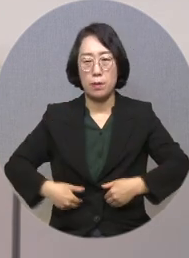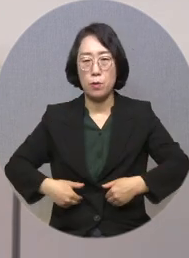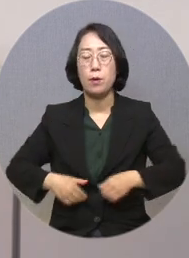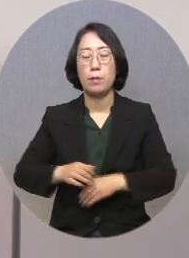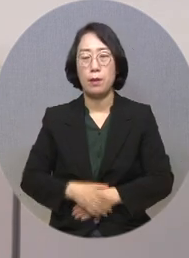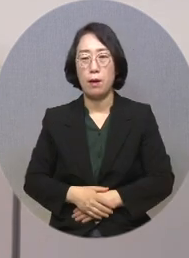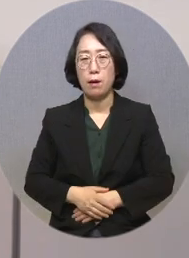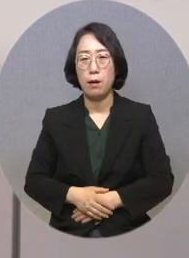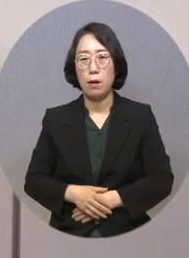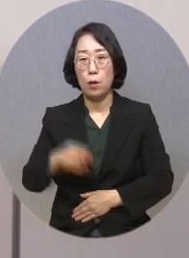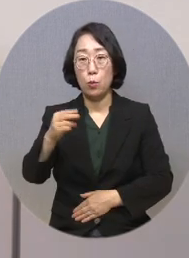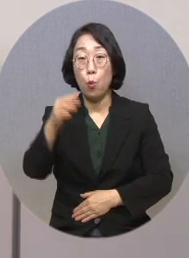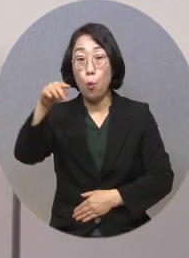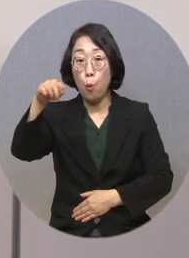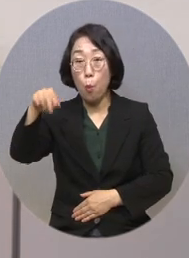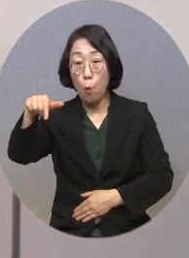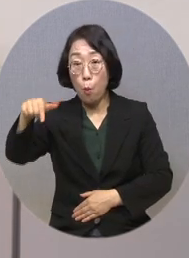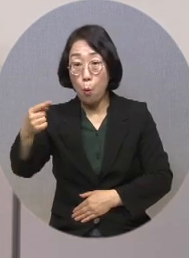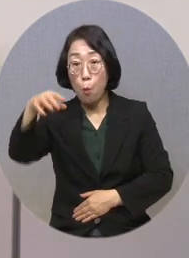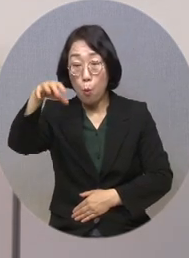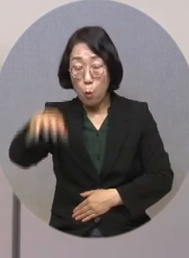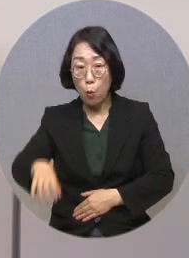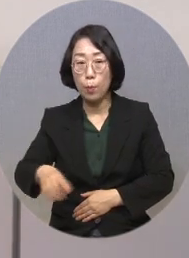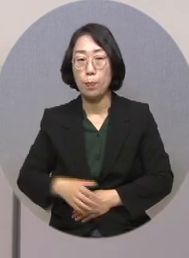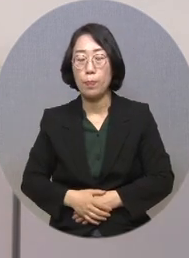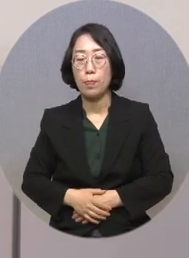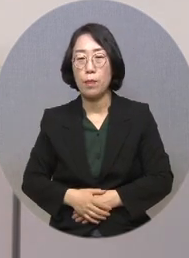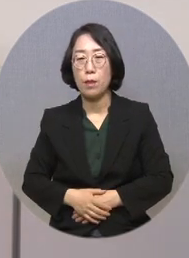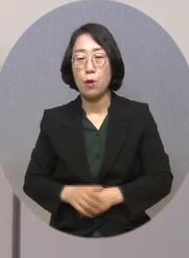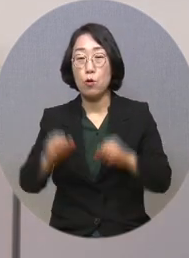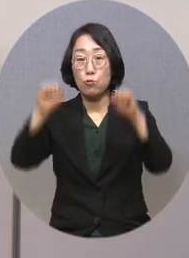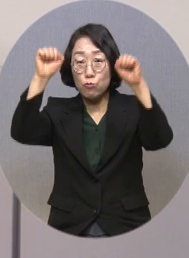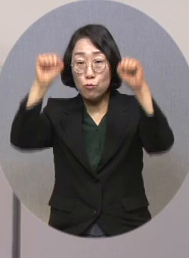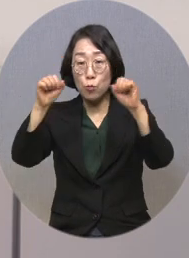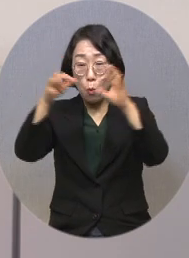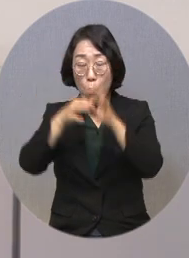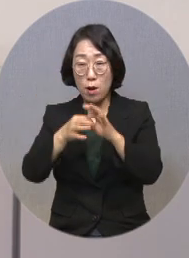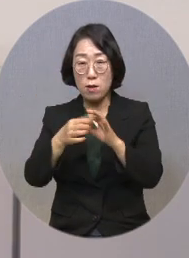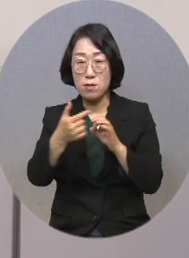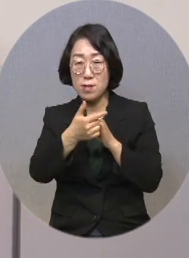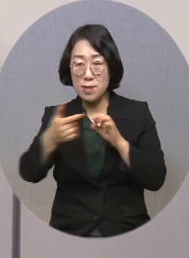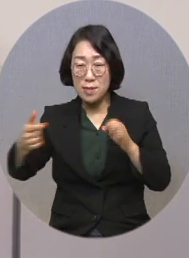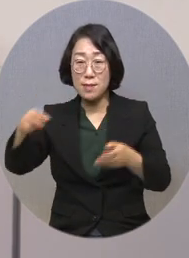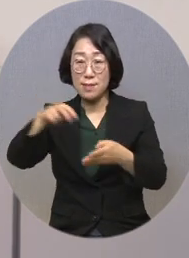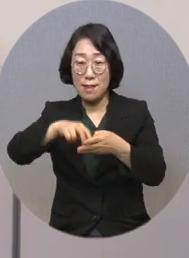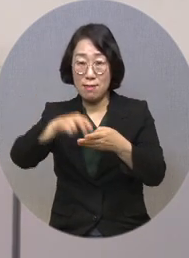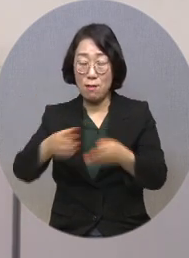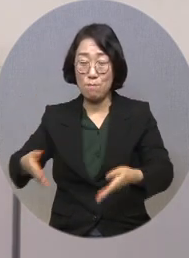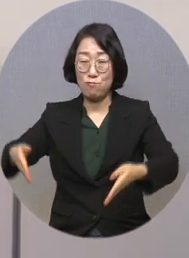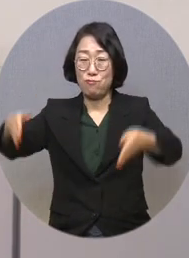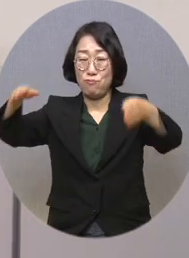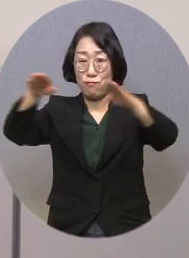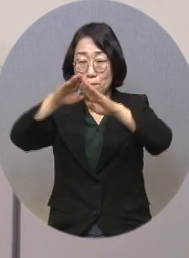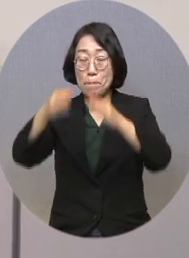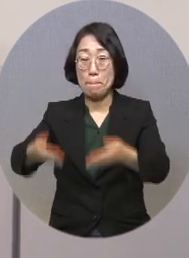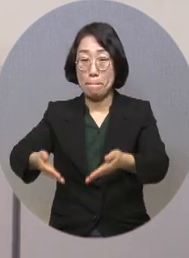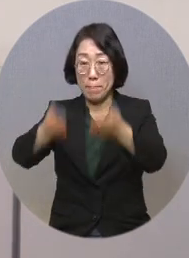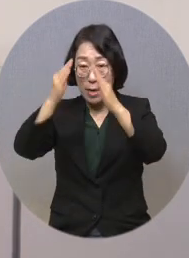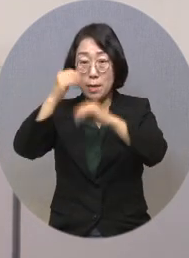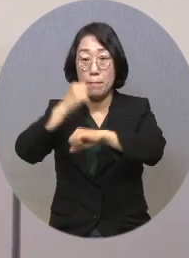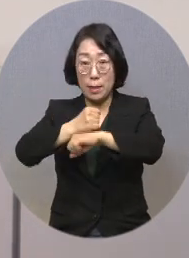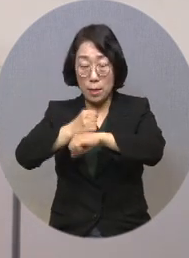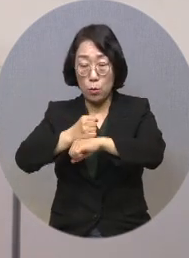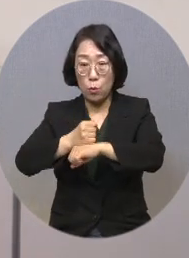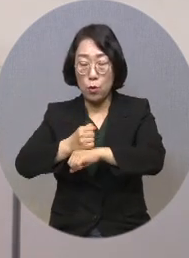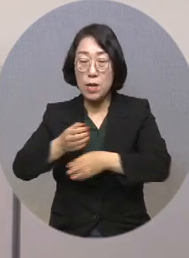주변에 종합 전천 후 스포츠 컴플렉스를 조성하고 도고 저수지 주변에